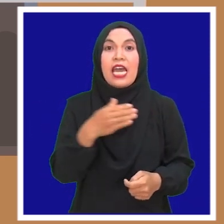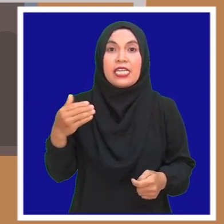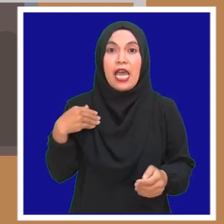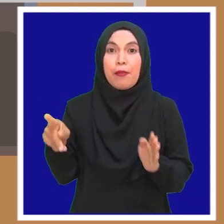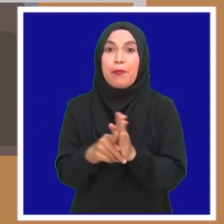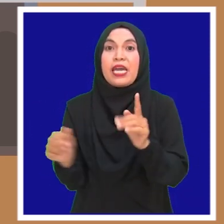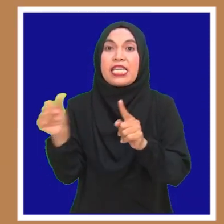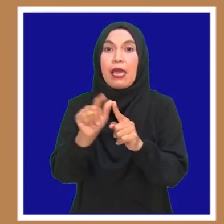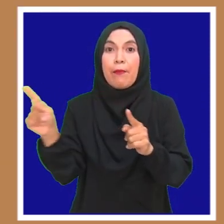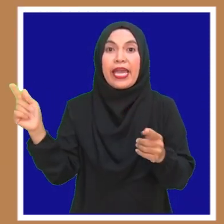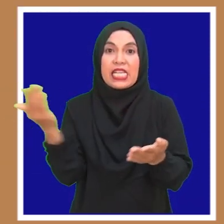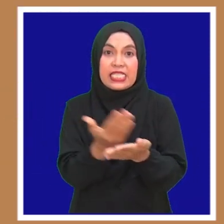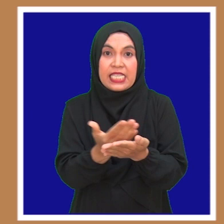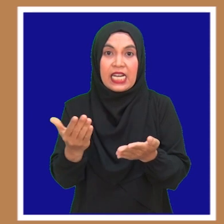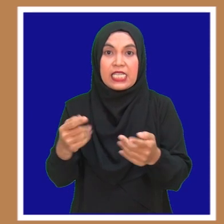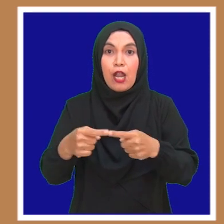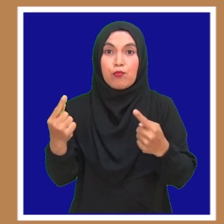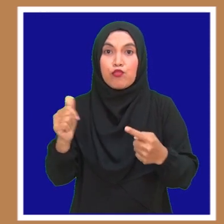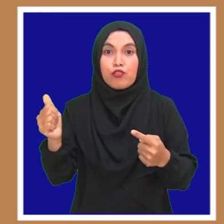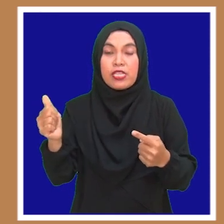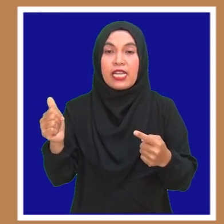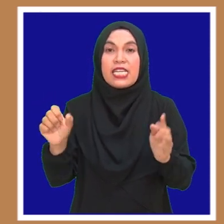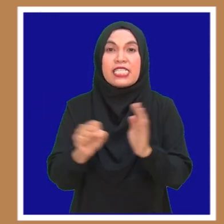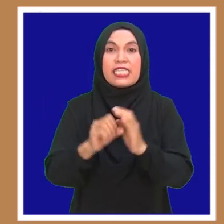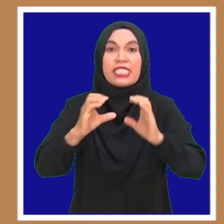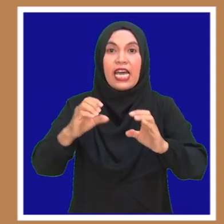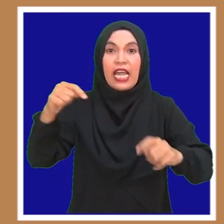putusan dilakukan ku cara elektronik.